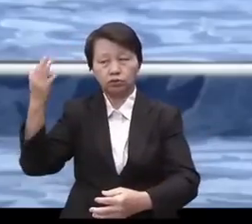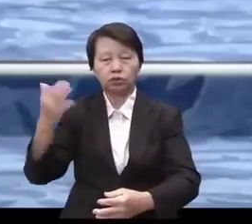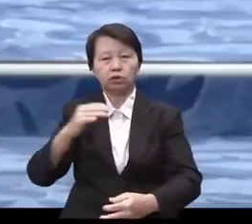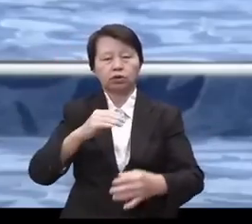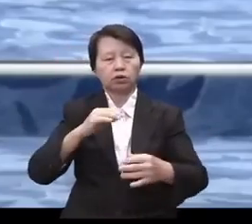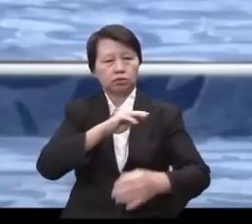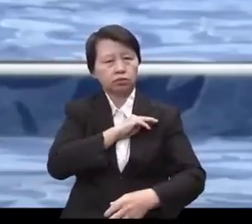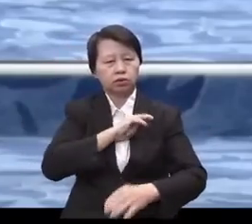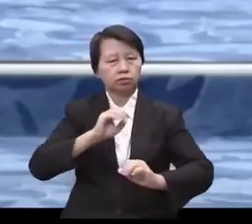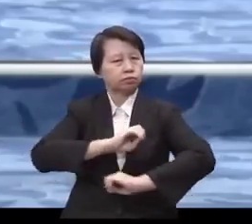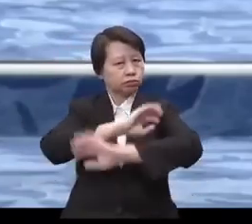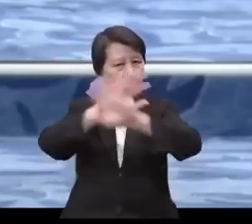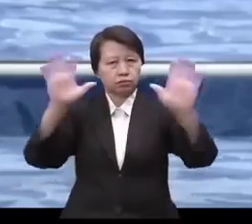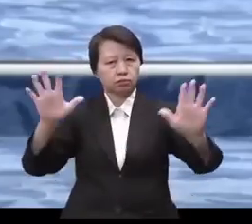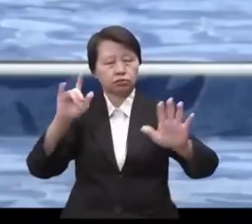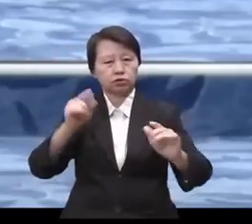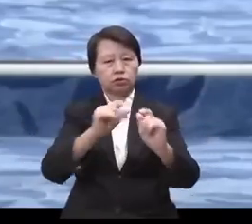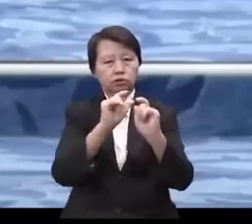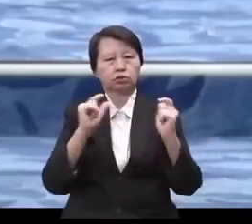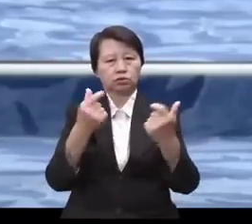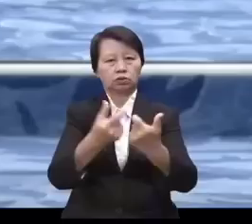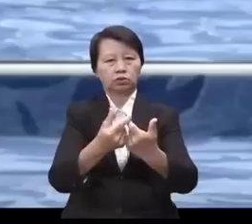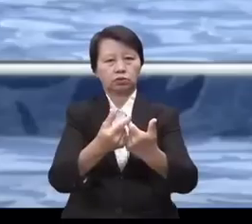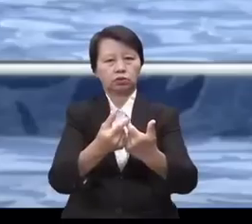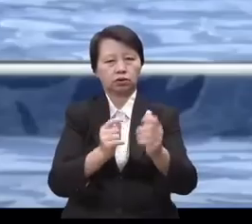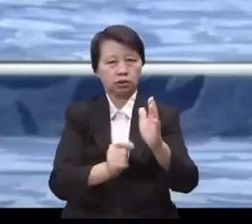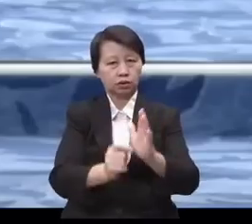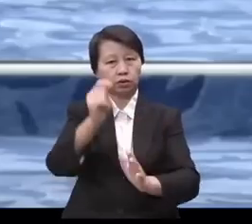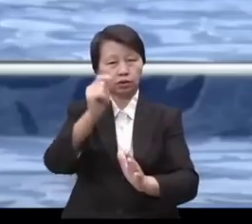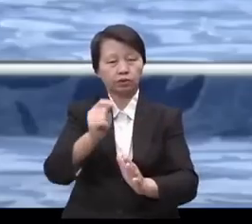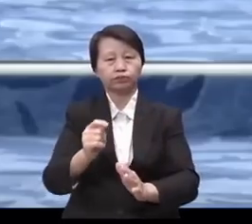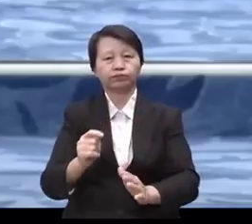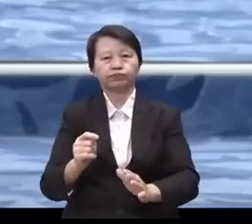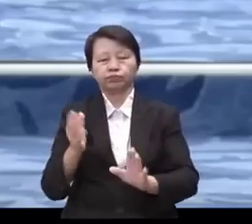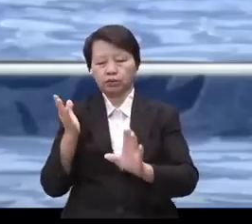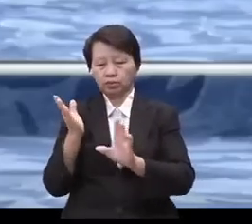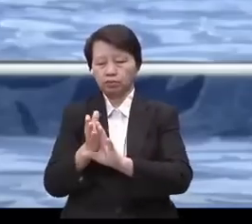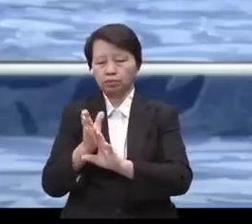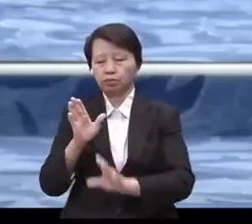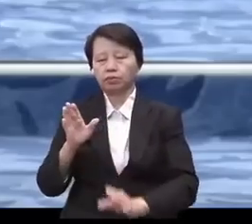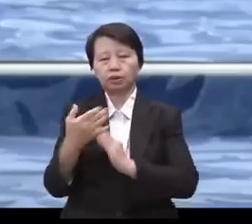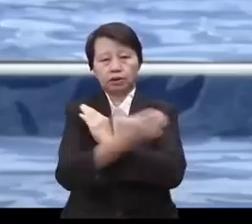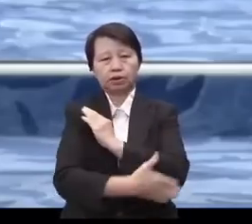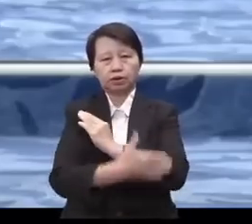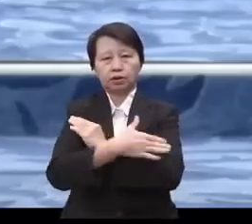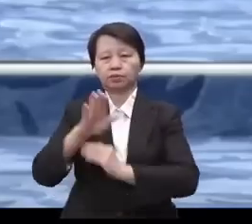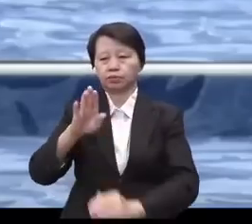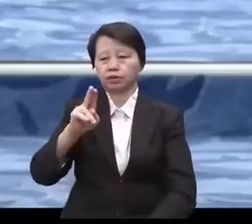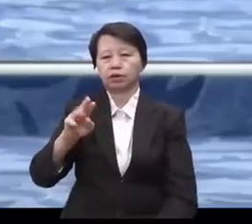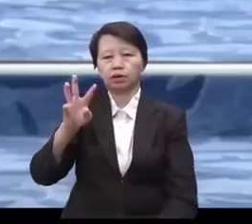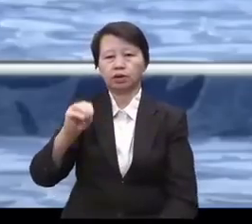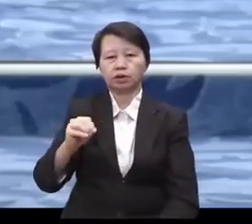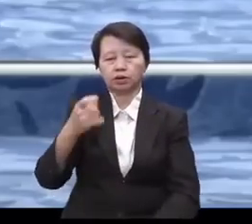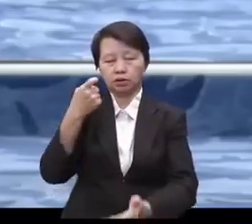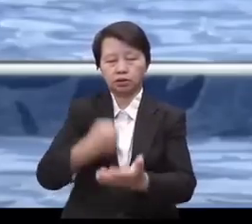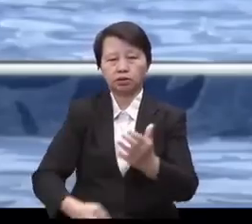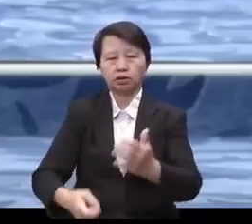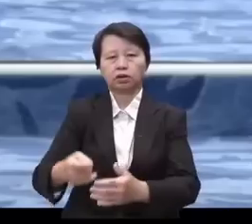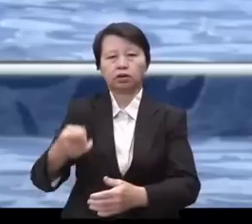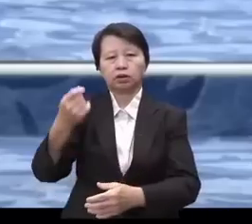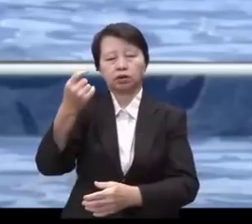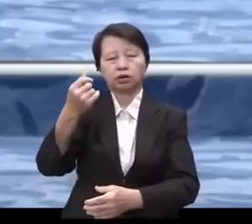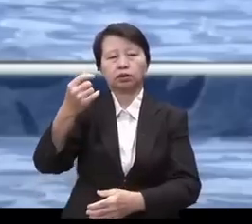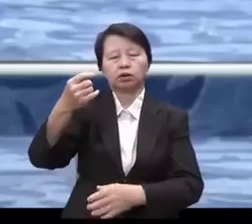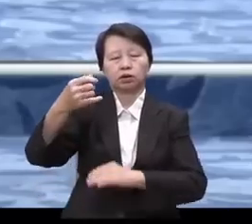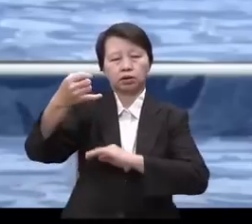itu jelas hanya pada golongan paling tinggi. Soal Bank Negara menetapkan dalam nilai ekspor atau import digunakan